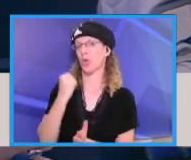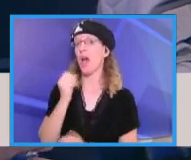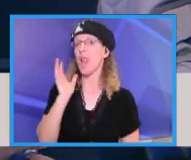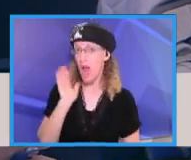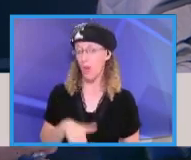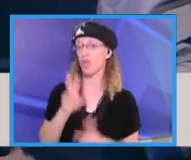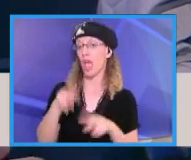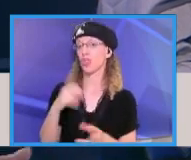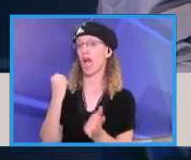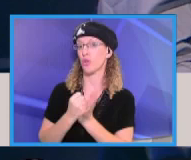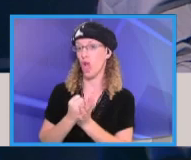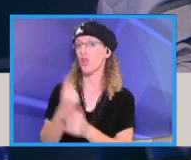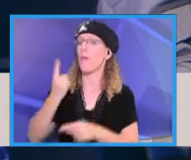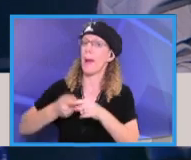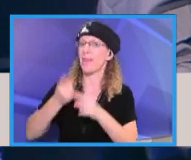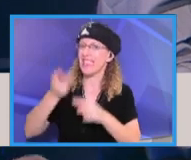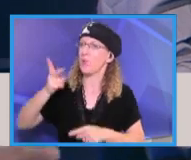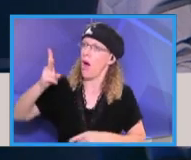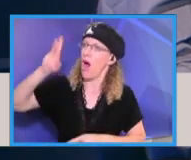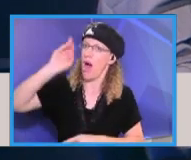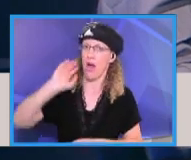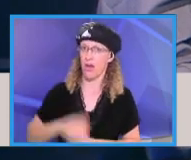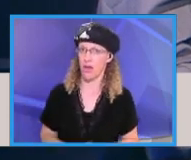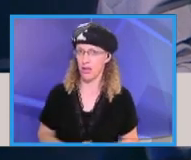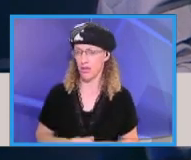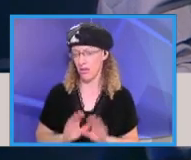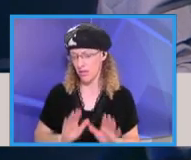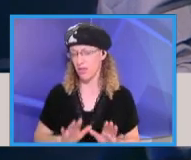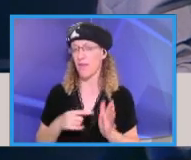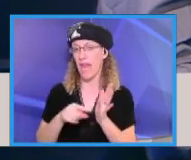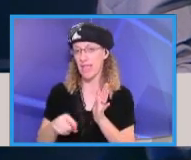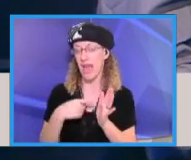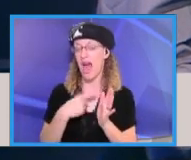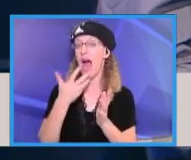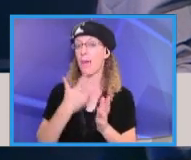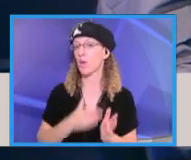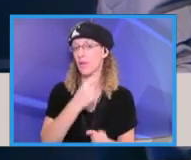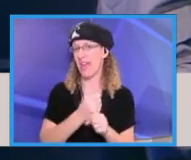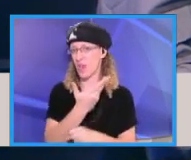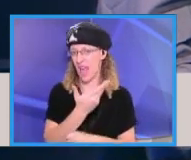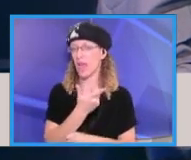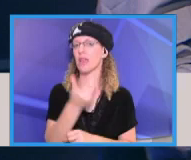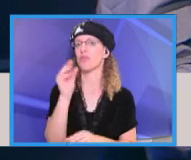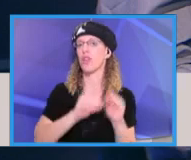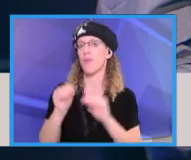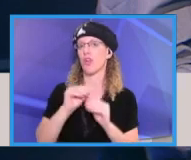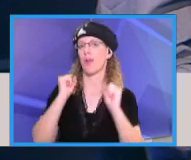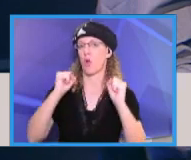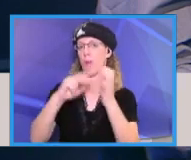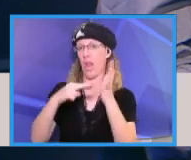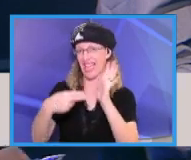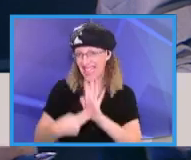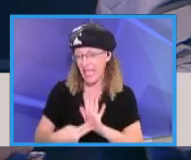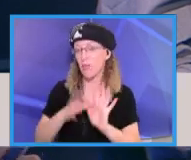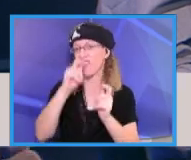שיש כשרויות שמקפידים עליהם הקפדה יתרה. וכיוון שכך, מה שהרבנות פה עושה היא בעצם משתמשת בכוח פוליטי על מנת לכפות